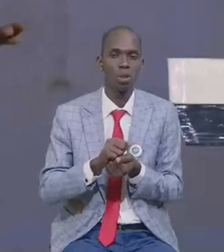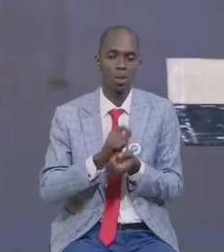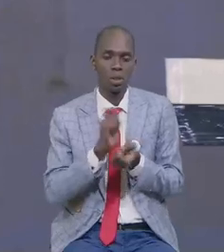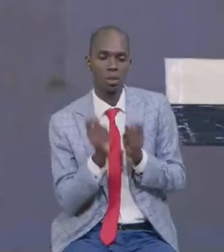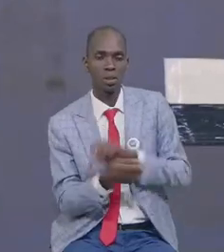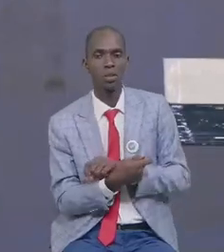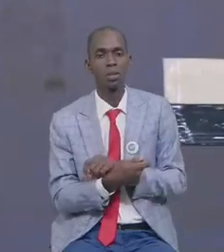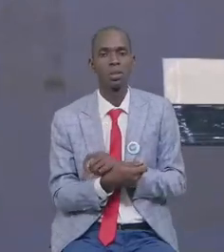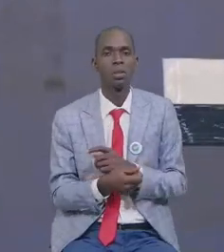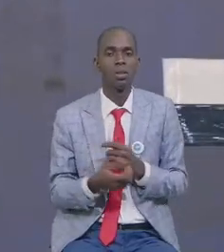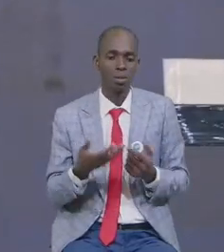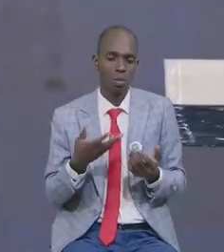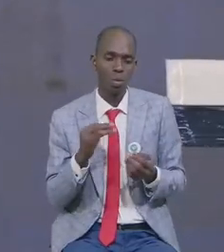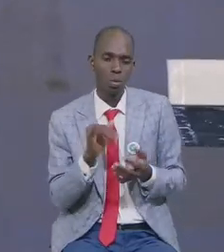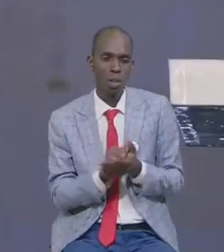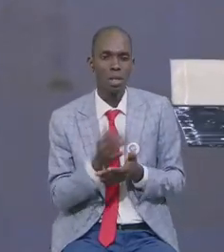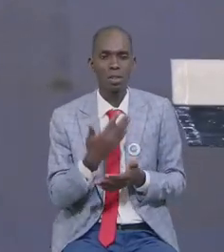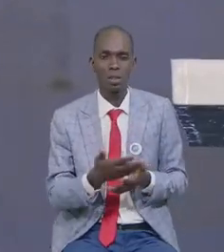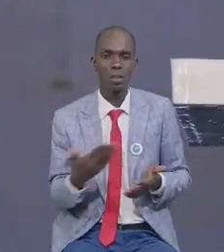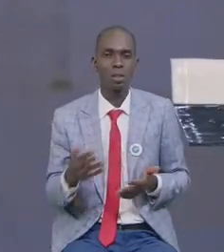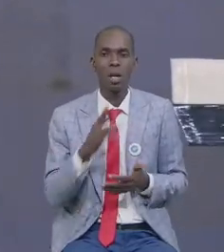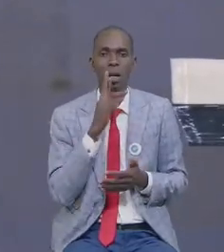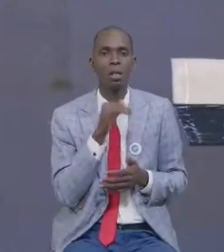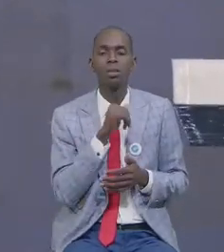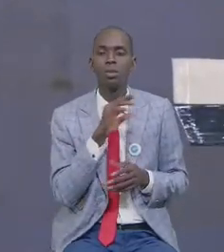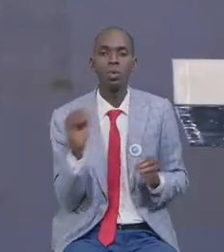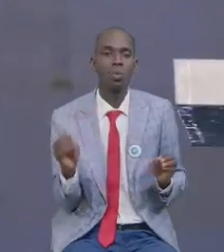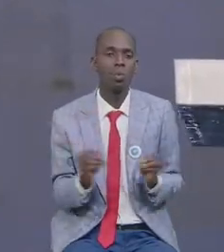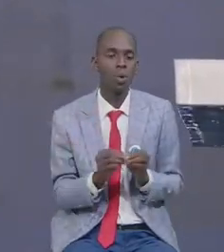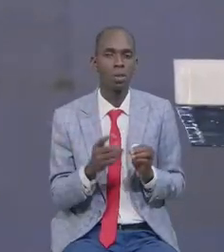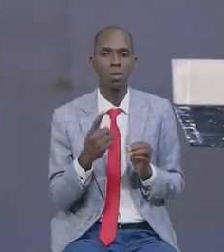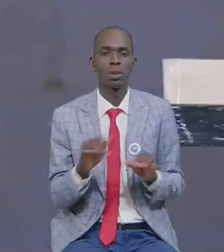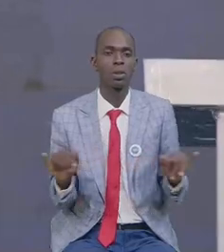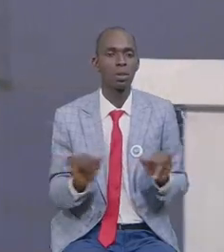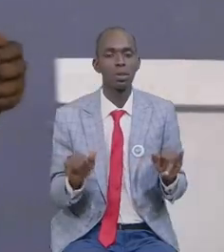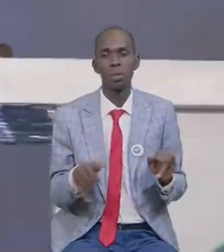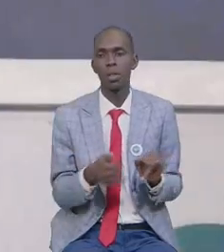changé pour que les choses ne soient plus les mêmes.